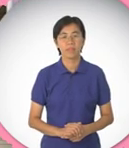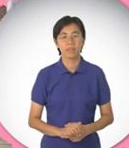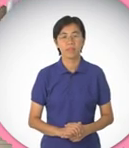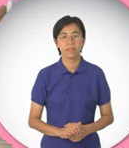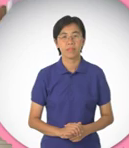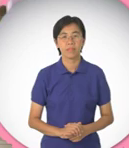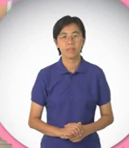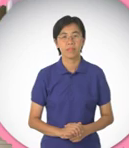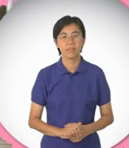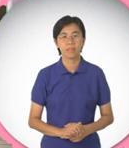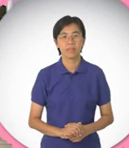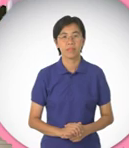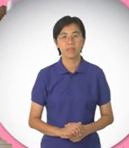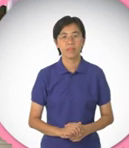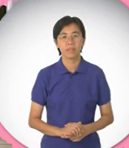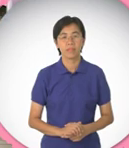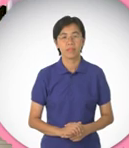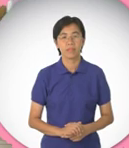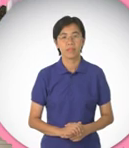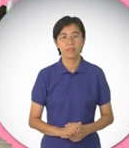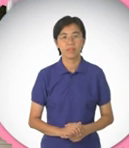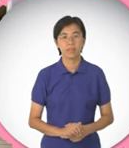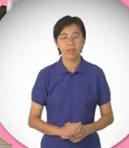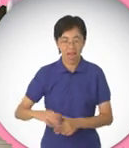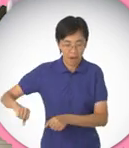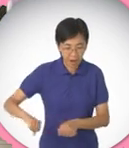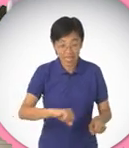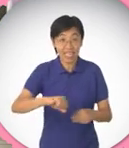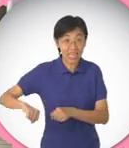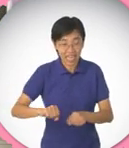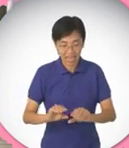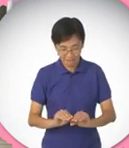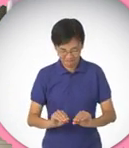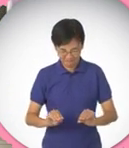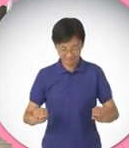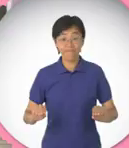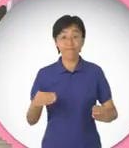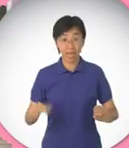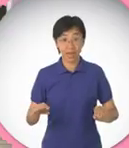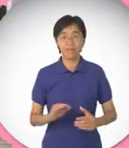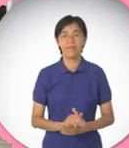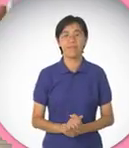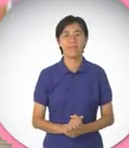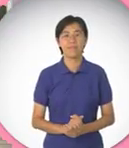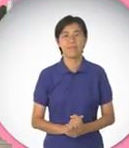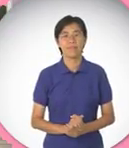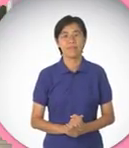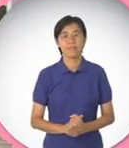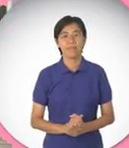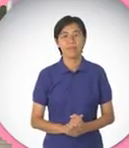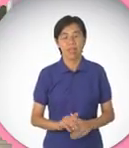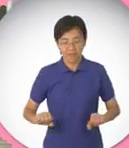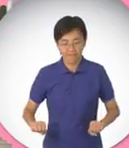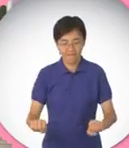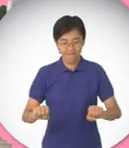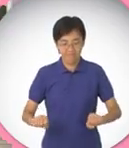นะคะพอฟองอากาศออกหมดแล้วนะคะเดี๋ยวเราถึงจะมาม้วนนะคะแล้วก็คลึงให้เขายาวขึ้น